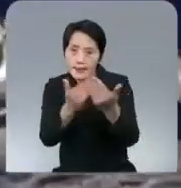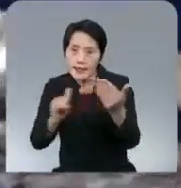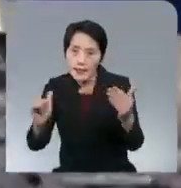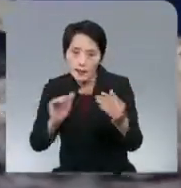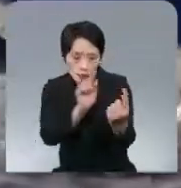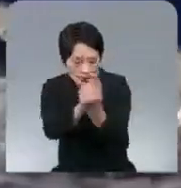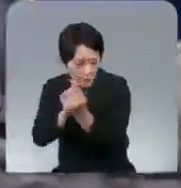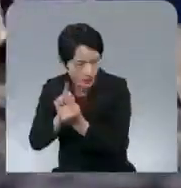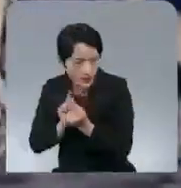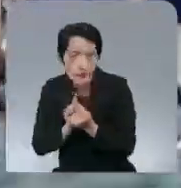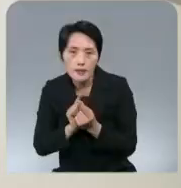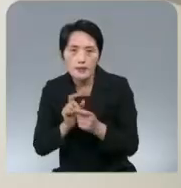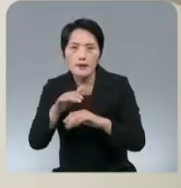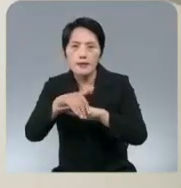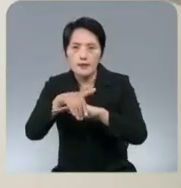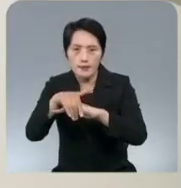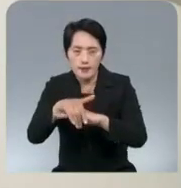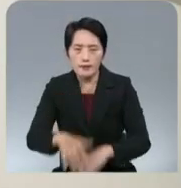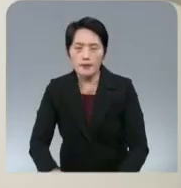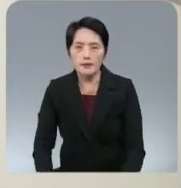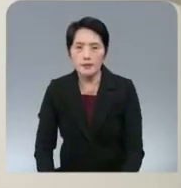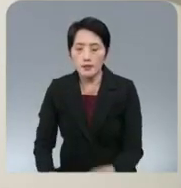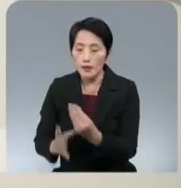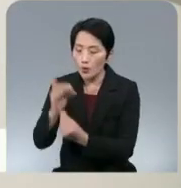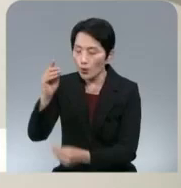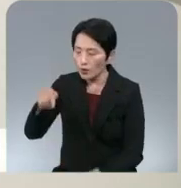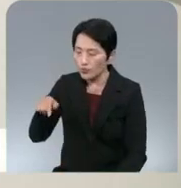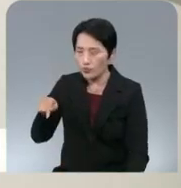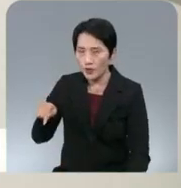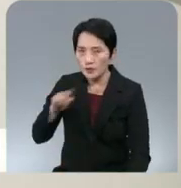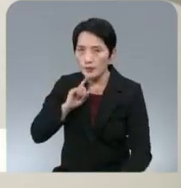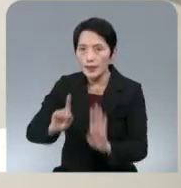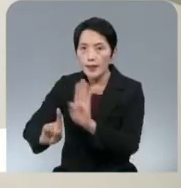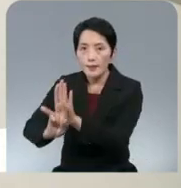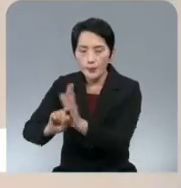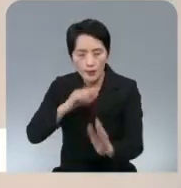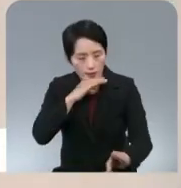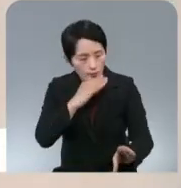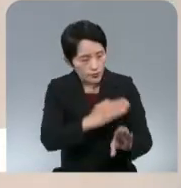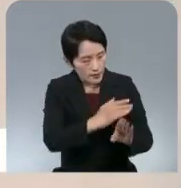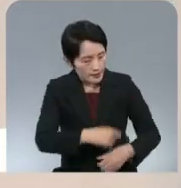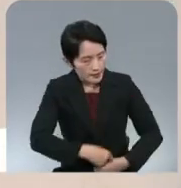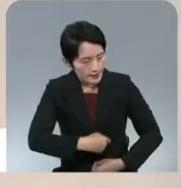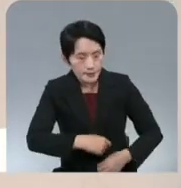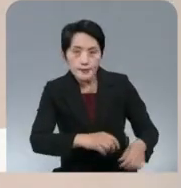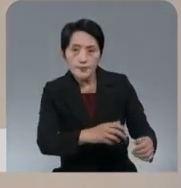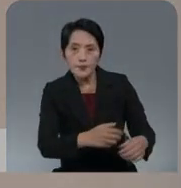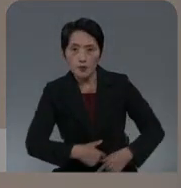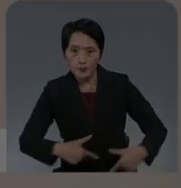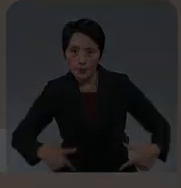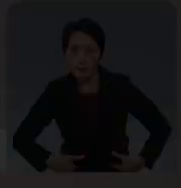lại bàn đàm phán nhân hóa thì chính phủ Hàn Quốc sẽ hợp tác chặt chẽ với cộng đồng quốc tế về vấn đề gỡ bỏ các lệnh trừng phạt với miền Bắc